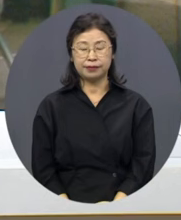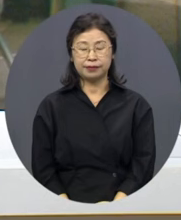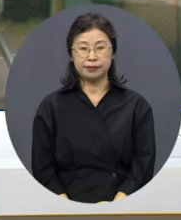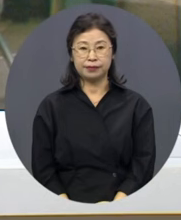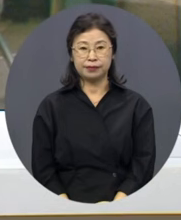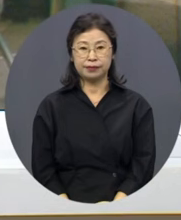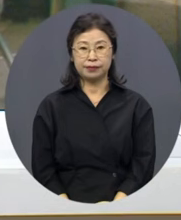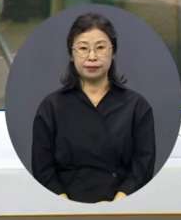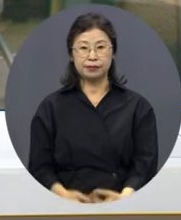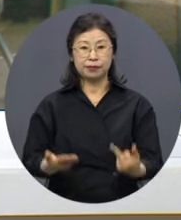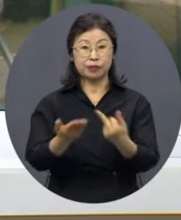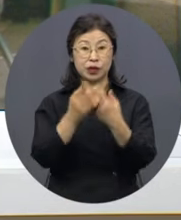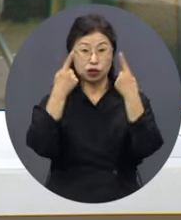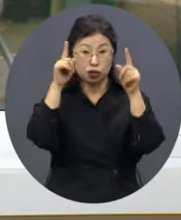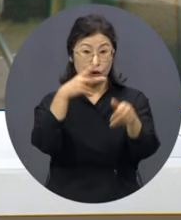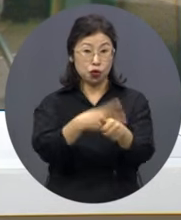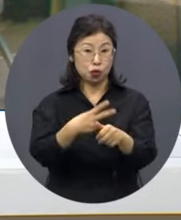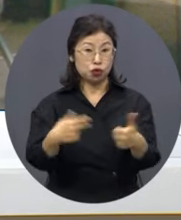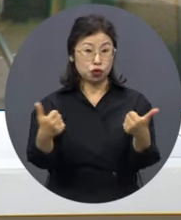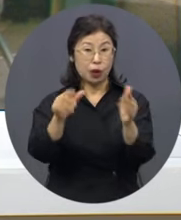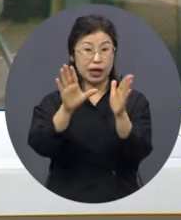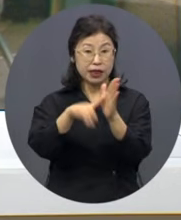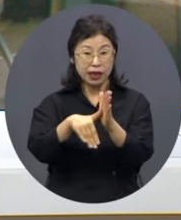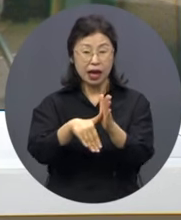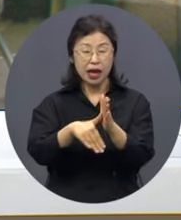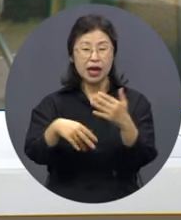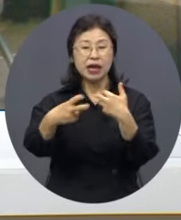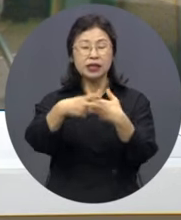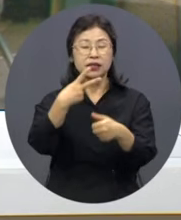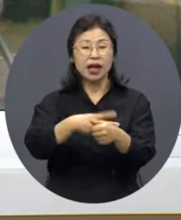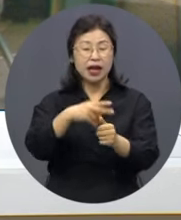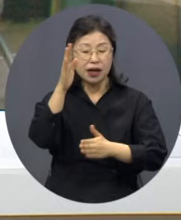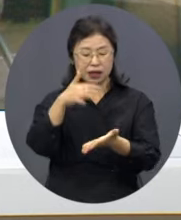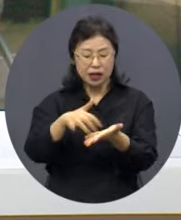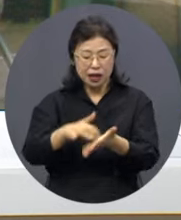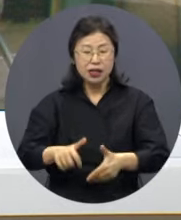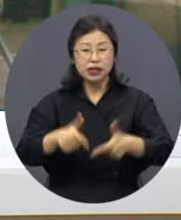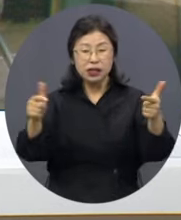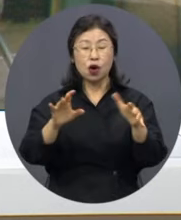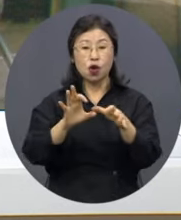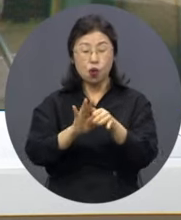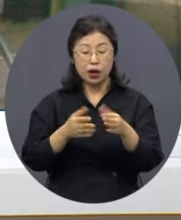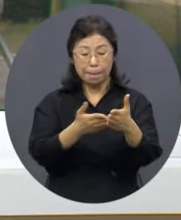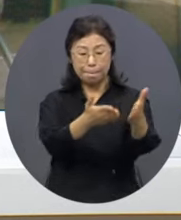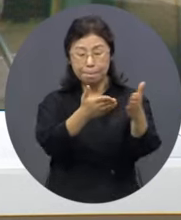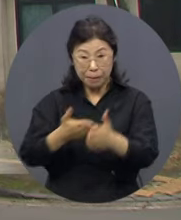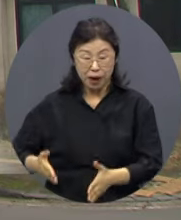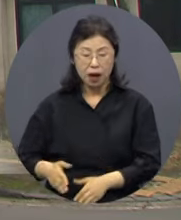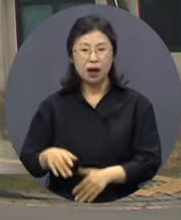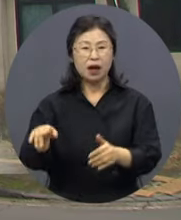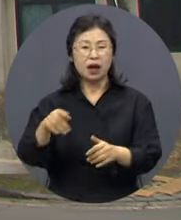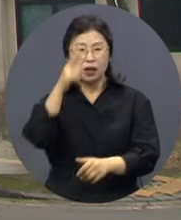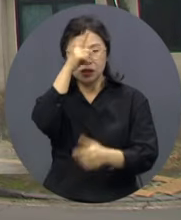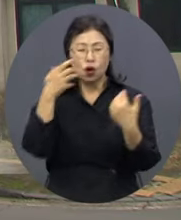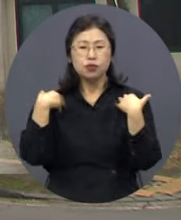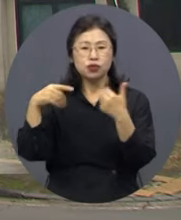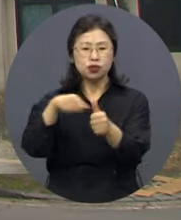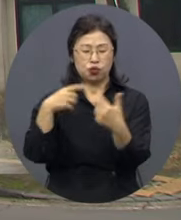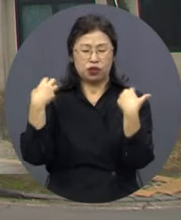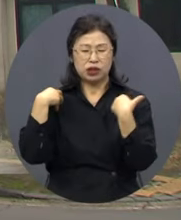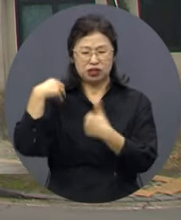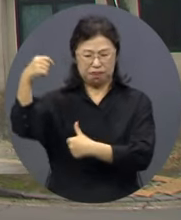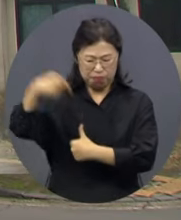있니다 제주대학교 교수 평의 회의의 의대 증원을 반영한 학치 개정한 부결에 대해 교육부가 압박하자